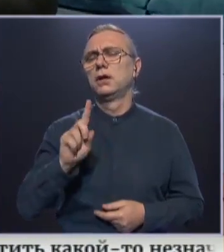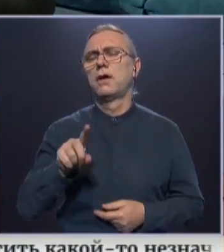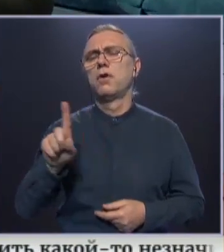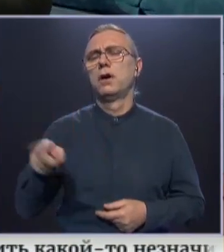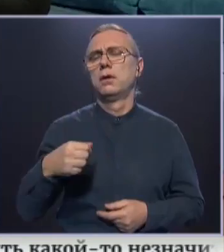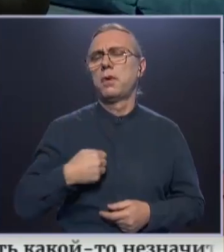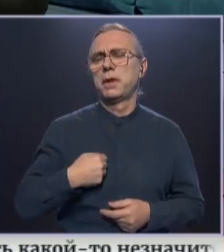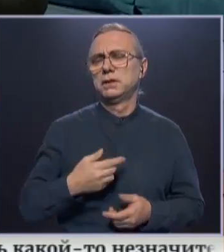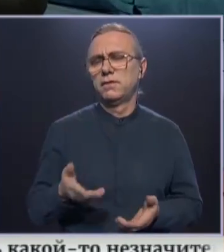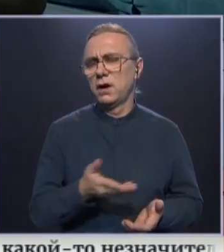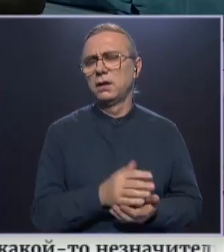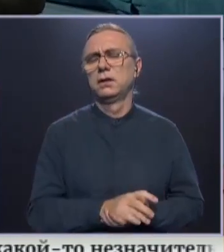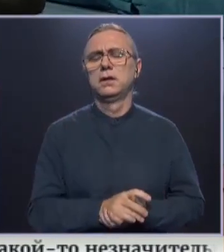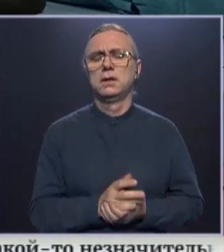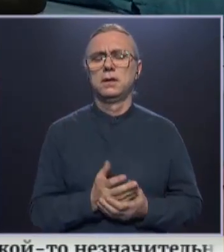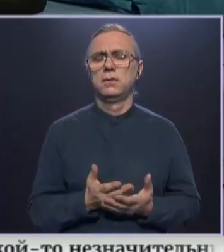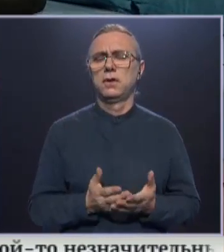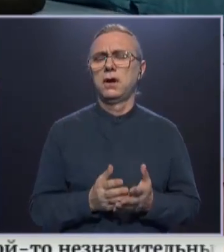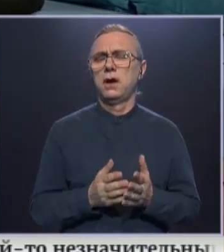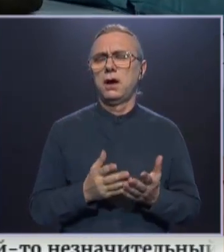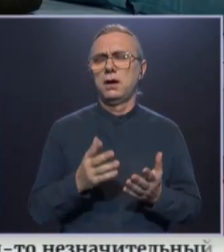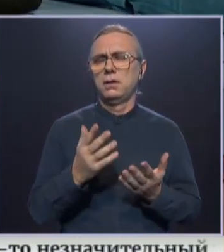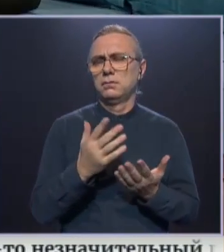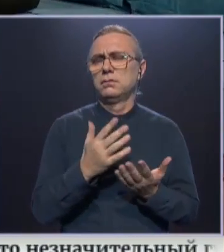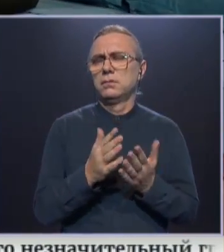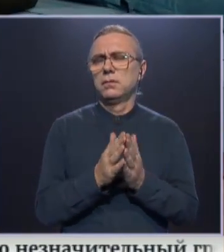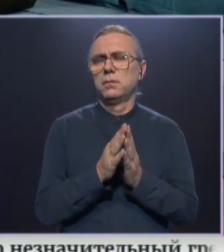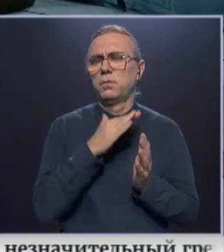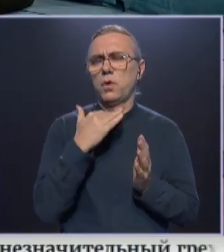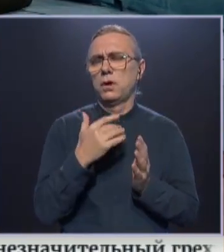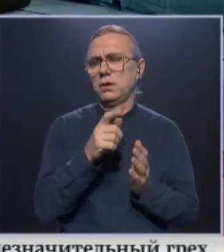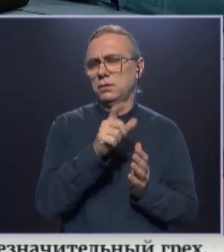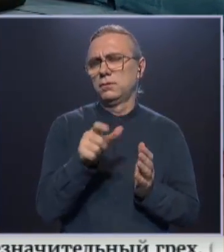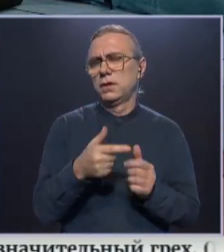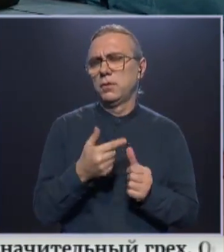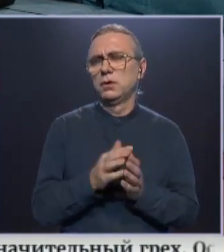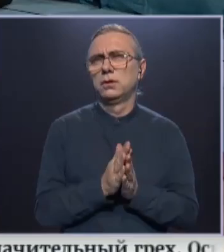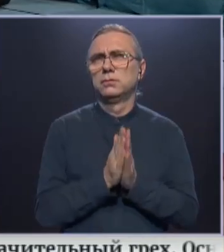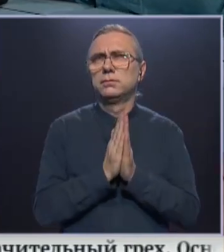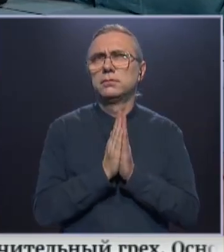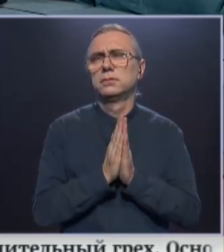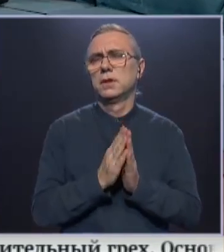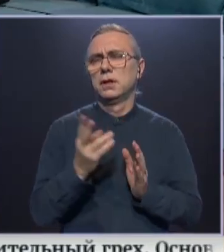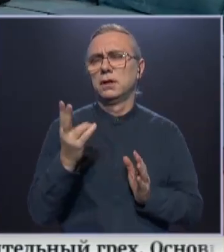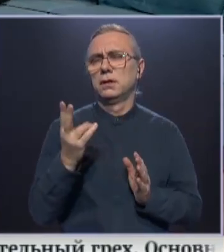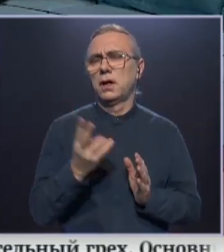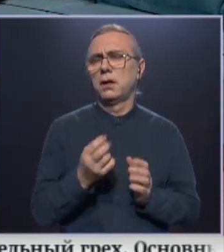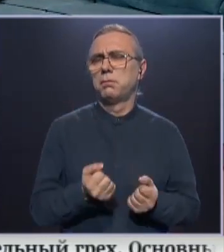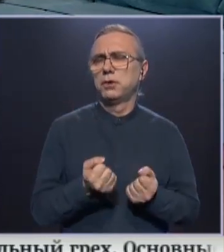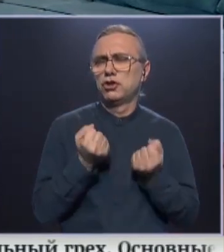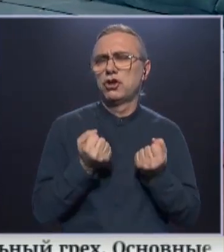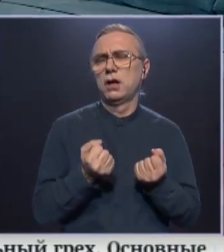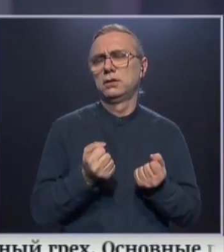проблемы с близкими, они не выцерковлены. Молюсь общей молитвой. Духовник настаивает, что надо поддержать ребят молитвой. Как быть? Очень